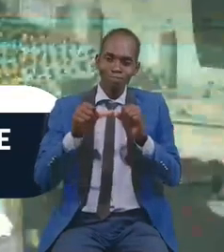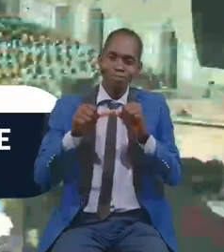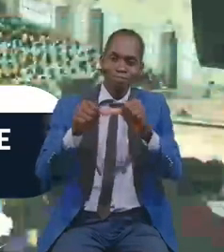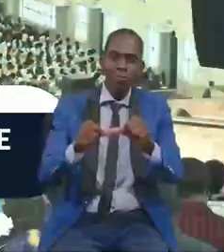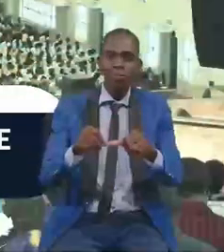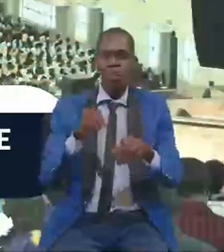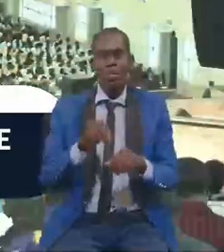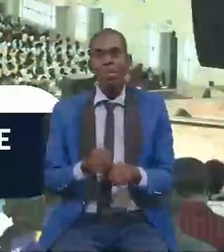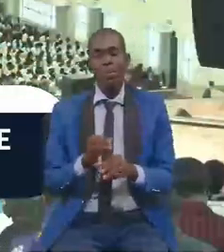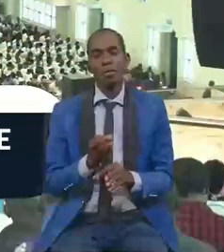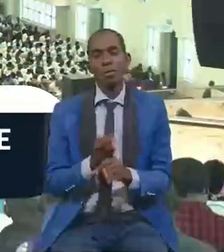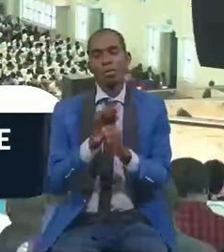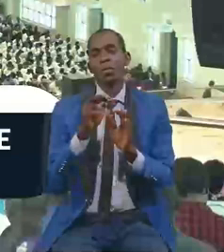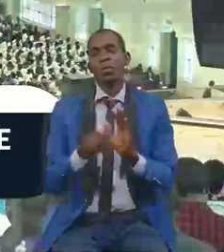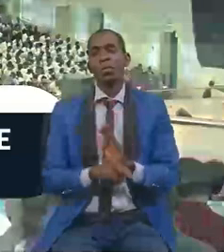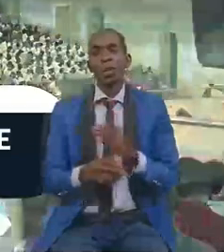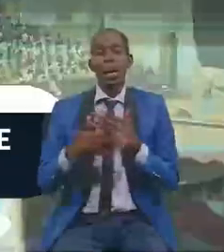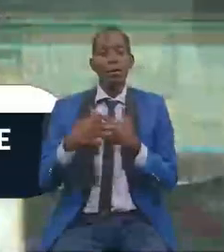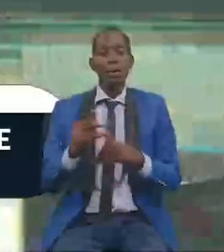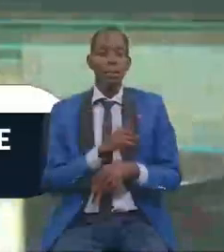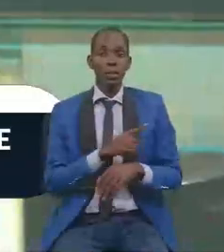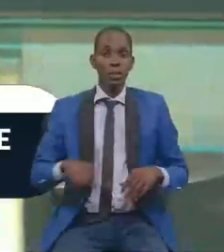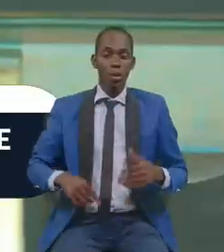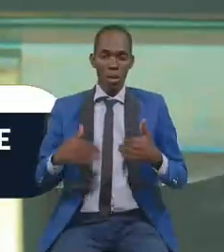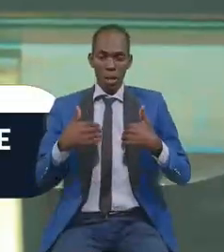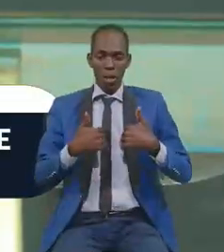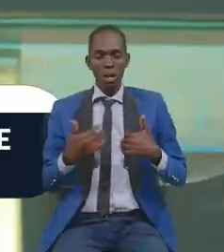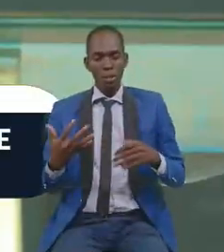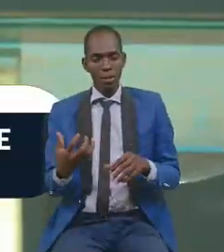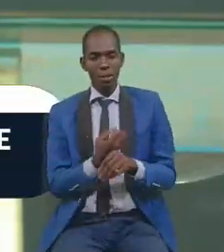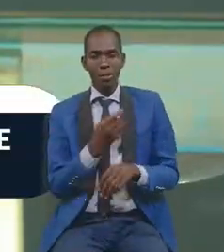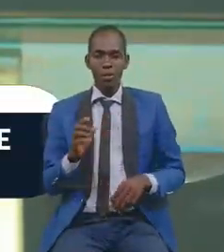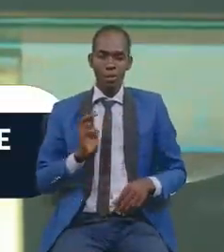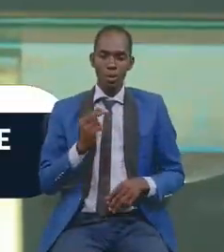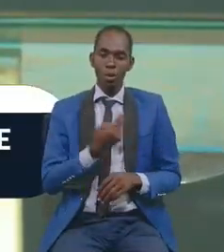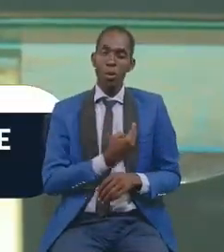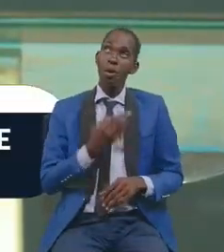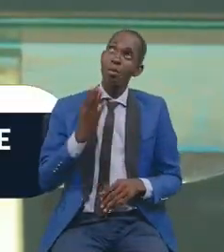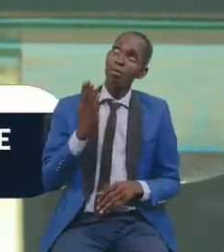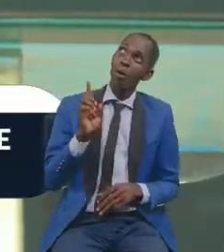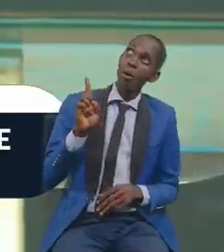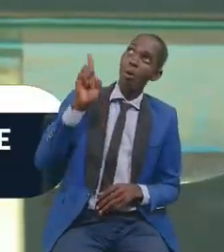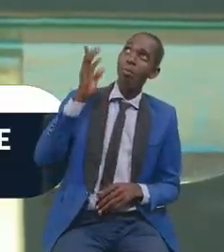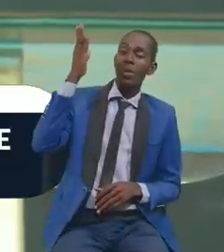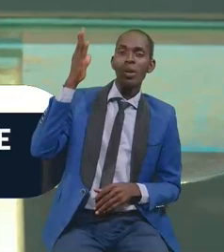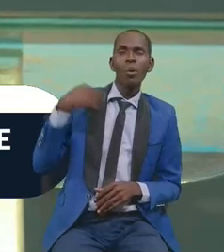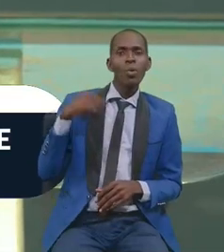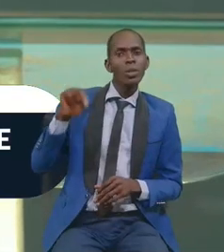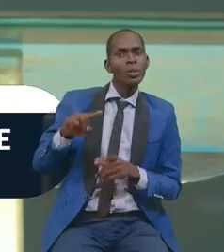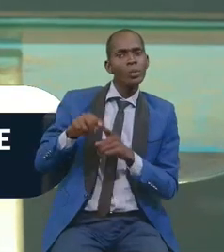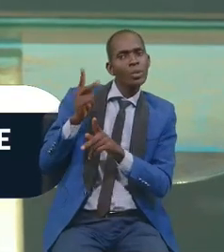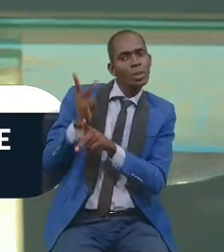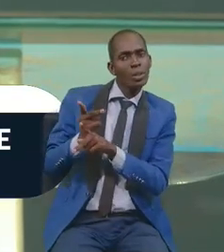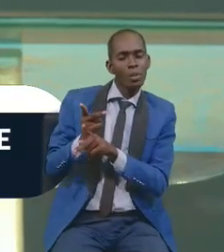nous a conduits à ce lieu, après qu'il nous a amenés là-bas. Nous devons maintenir ce que nous